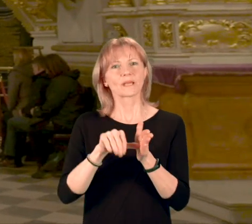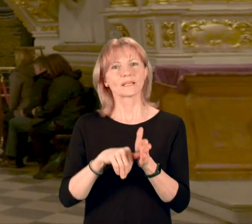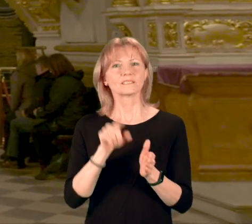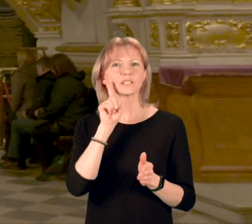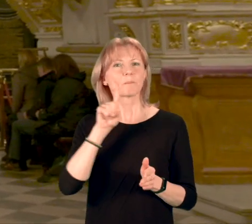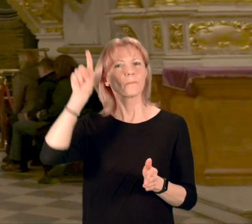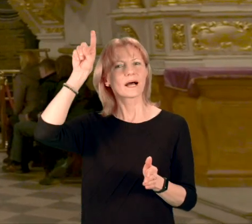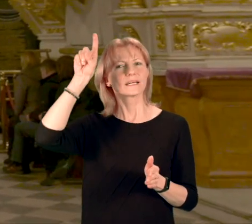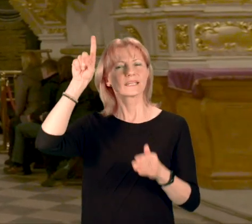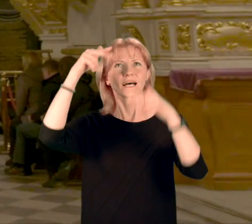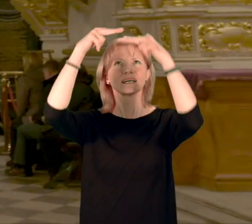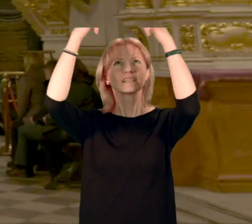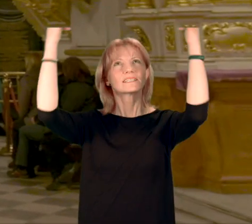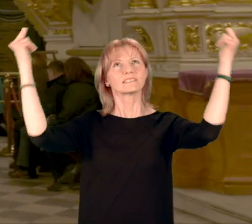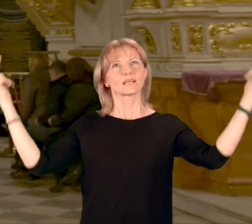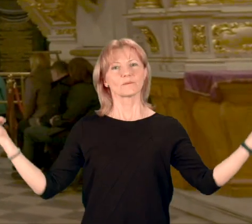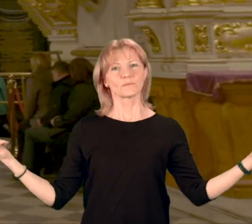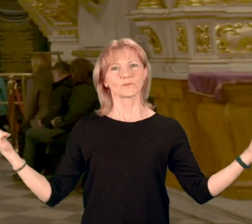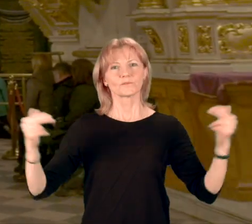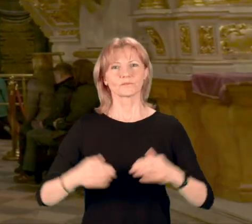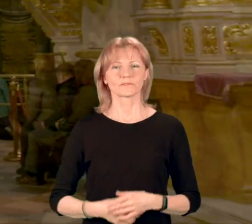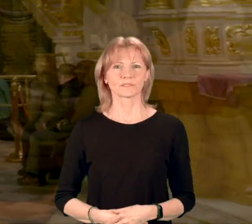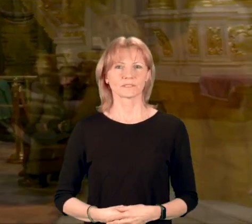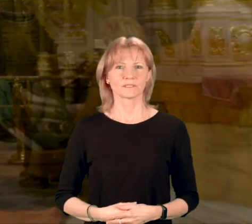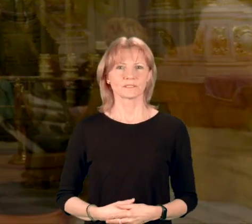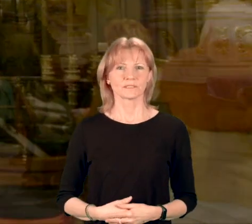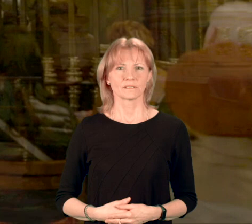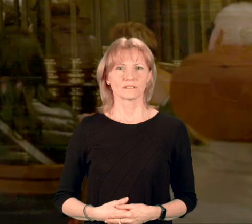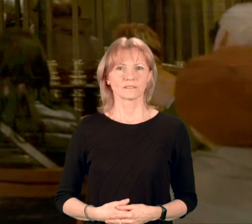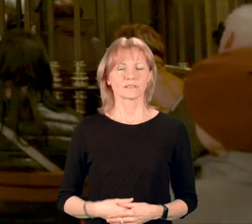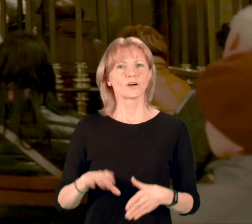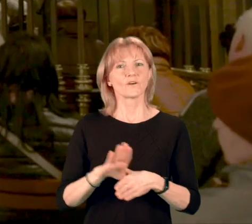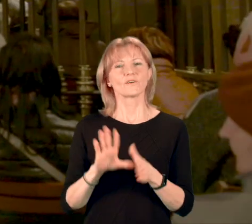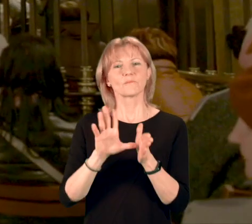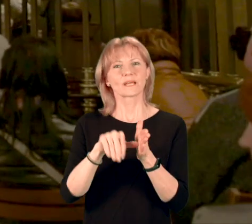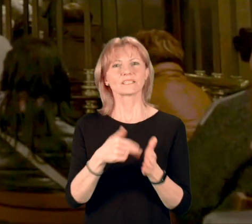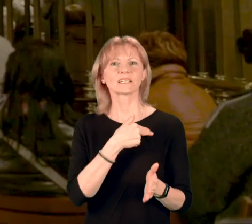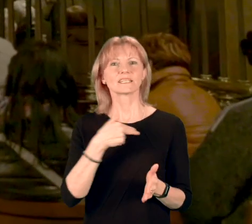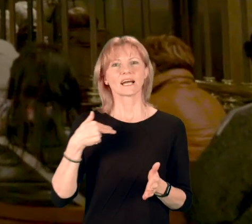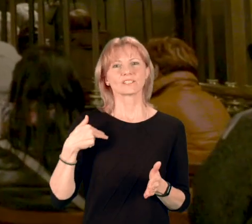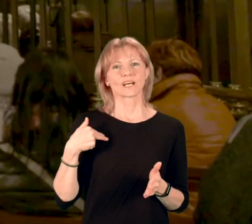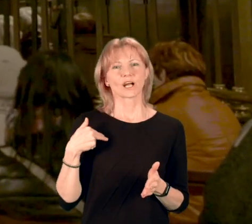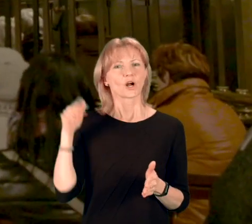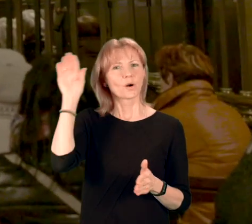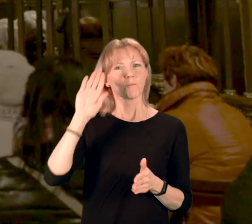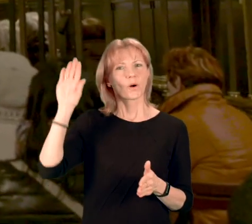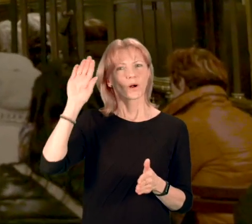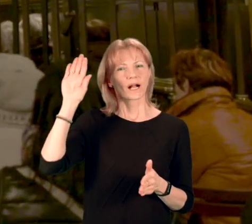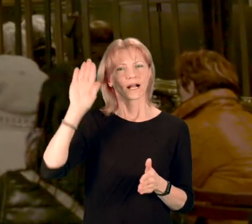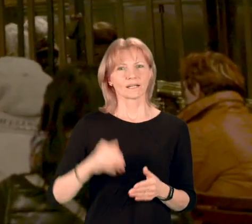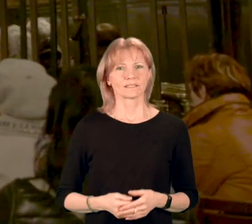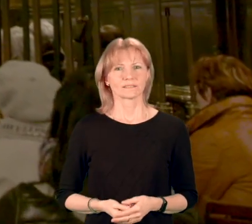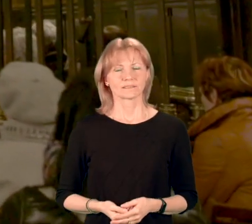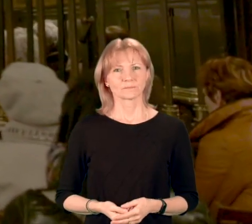Pana zastępów, w mieście naszego Boga,